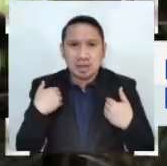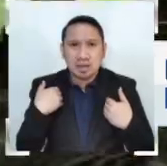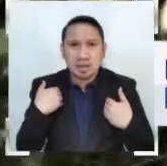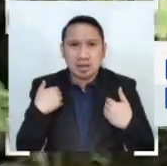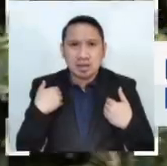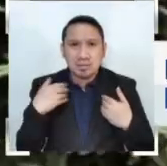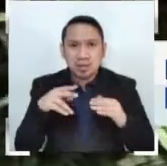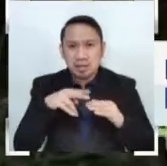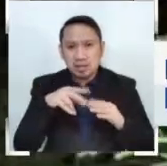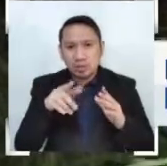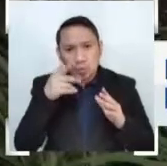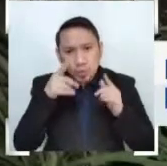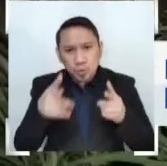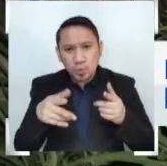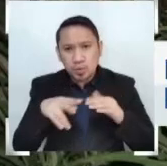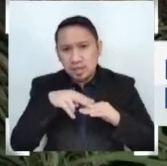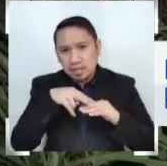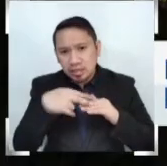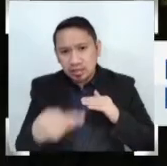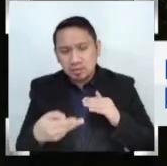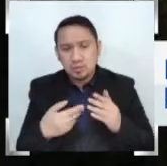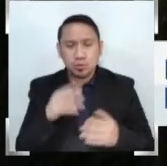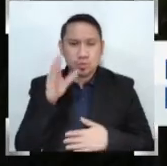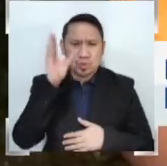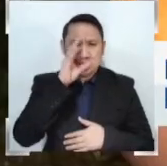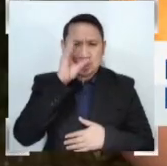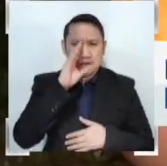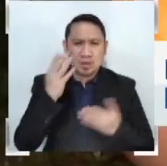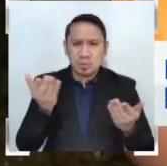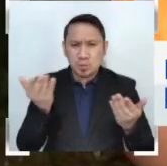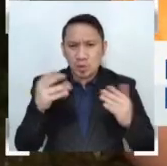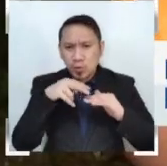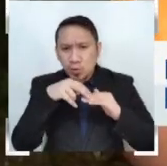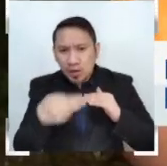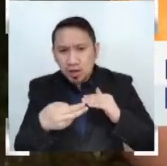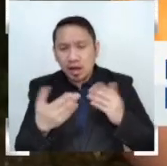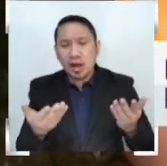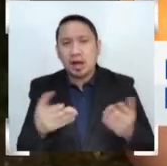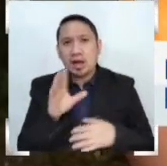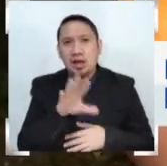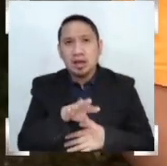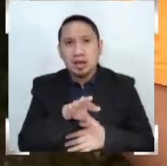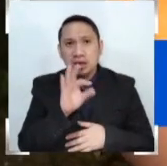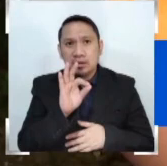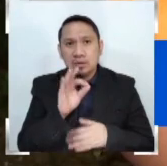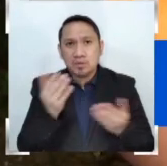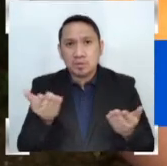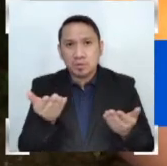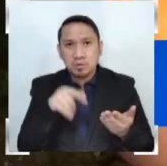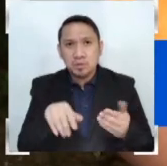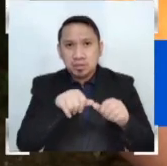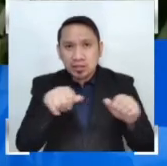parang ganun po. Rumisponde ang barangay at hinanap ang biktima sa masukal na bangin. Nadatnan po namin sa area